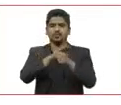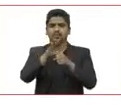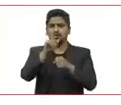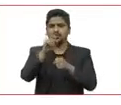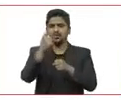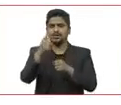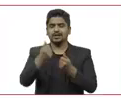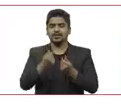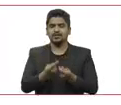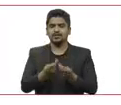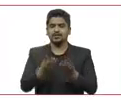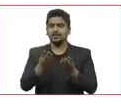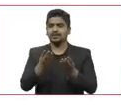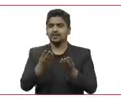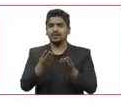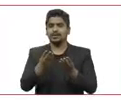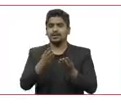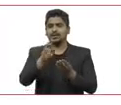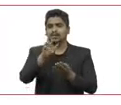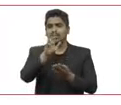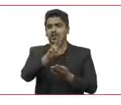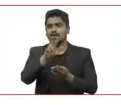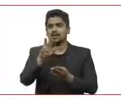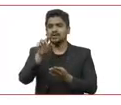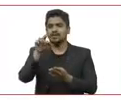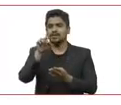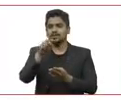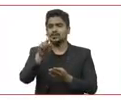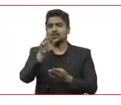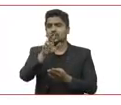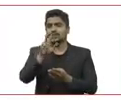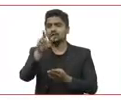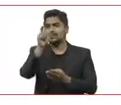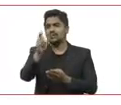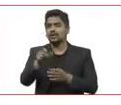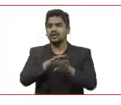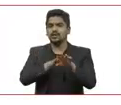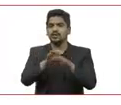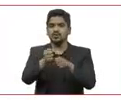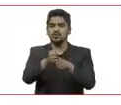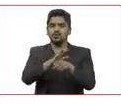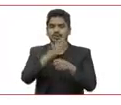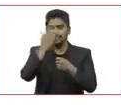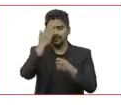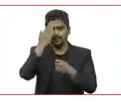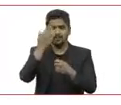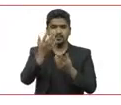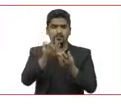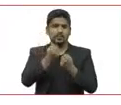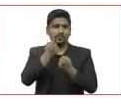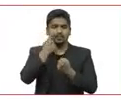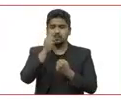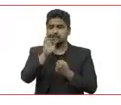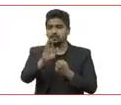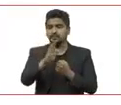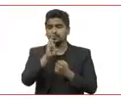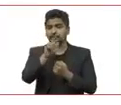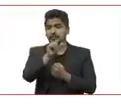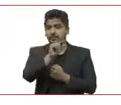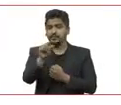लाख जनसङ्ख्या झन्डै 88.88 व्यक्तिहरू कोभिड सङ्क्रमित भएको पाइएको छ। यो